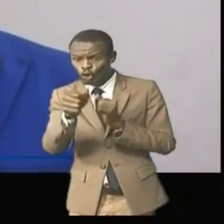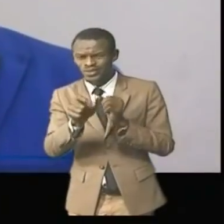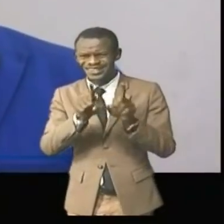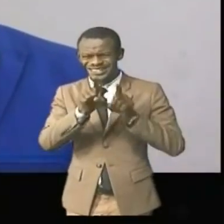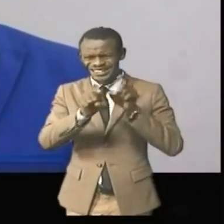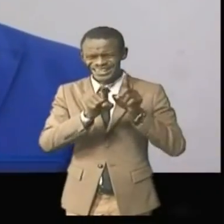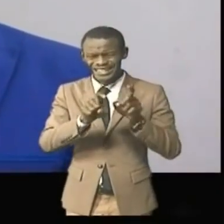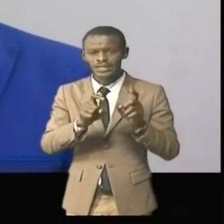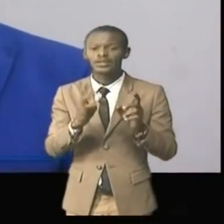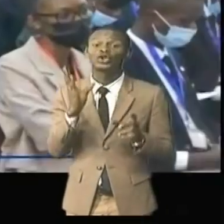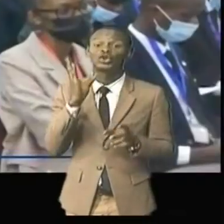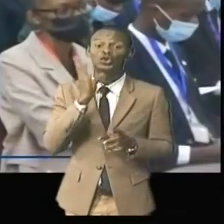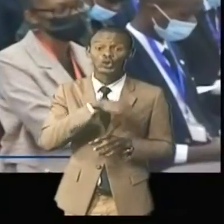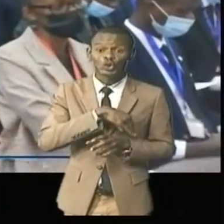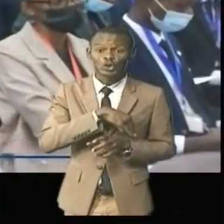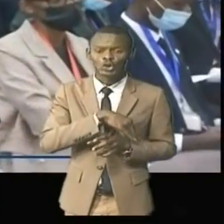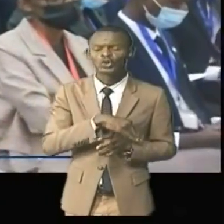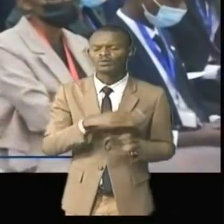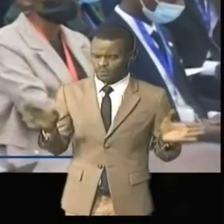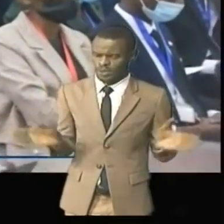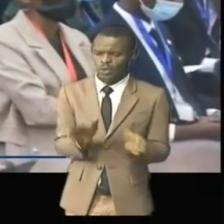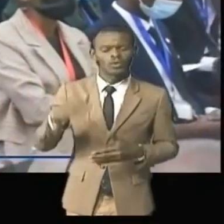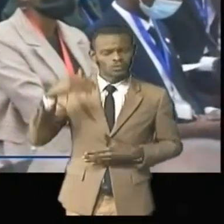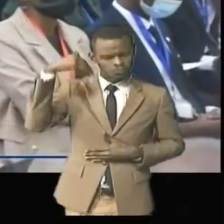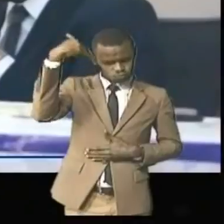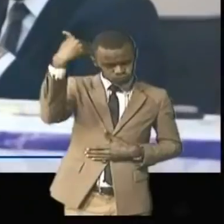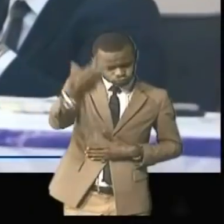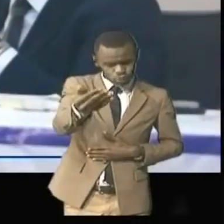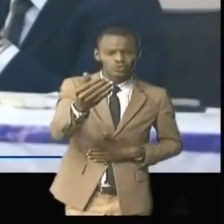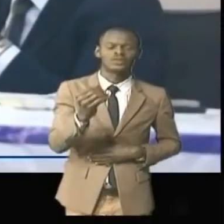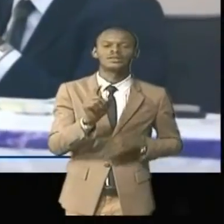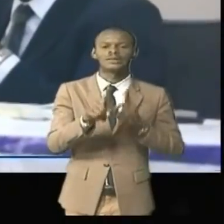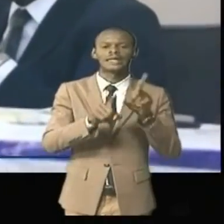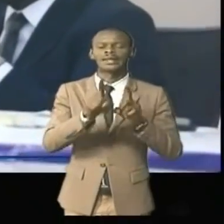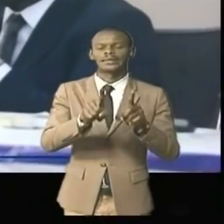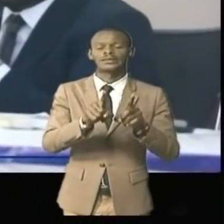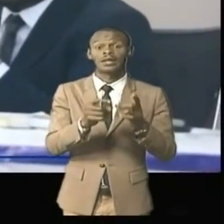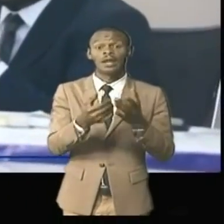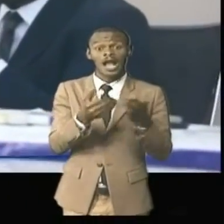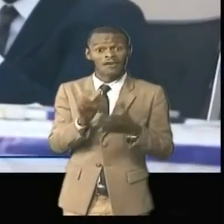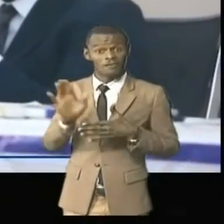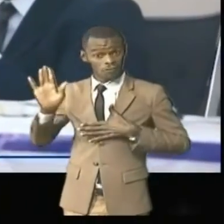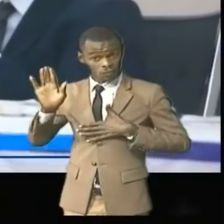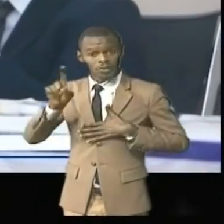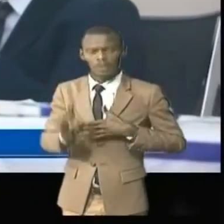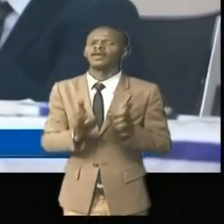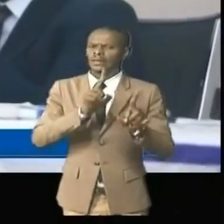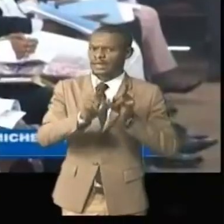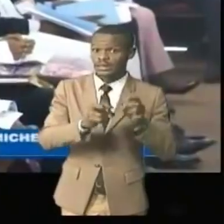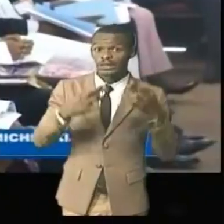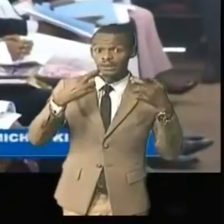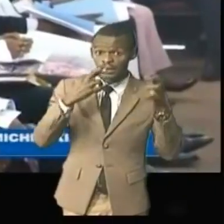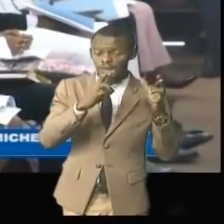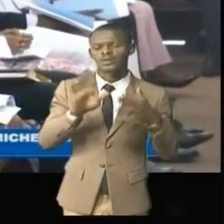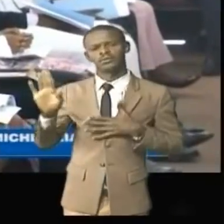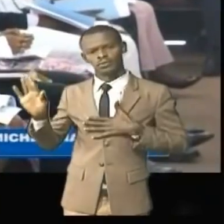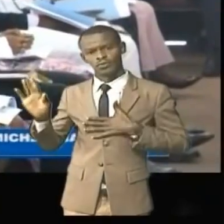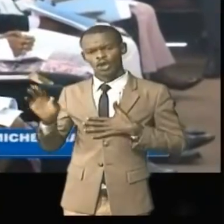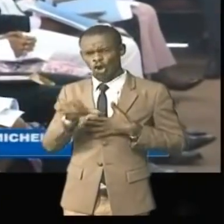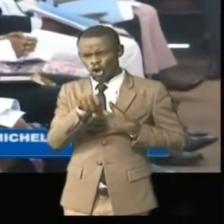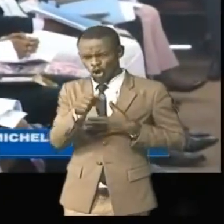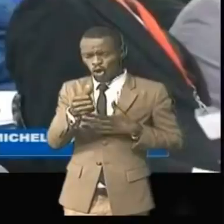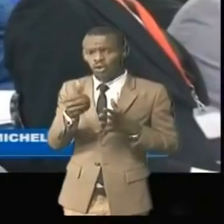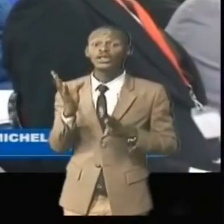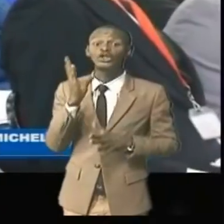test. Il les a exhortés de se préparer pour les seconds tests. Par cette même occasion, le professeur Dr Roger Mbungu